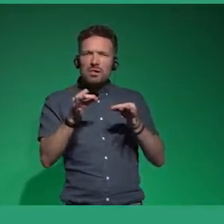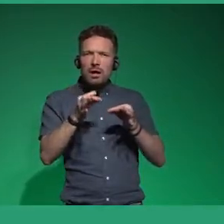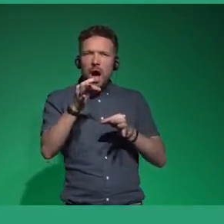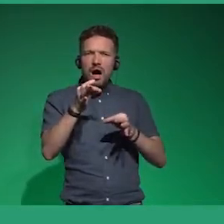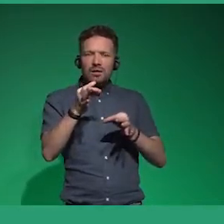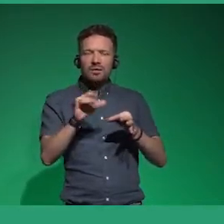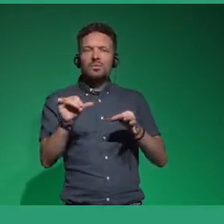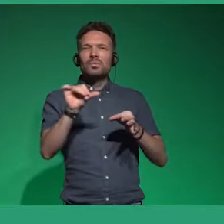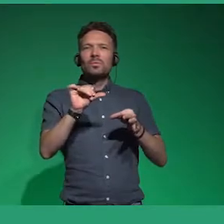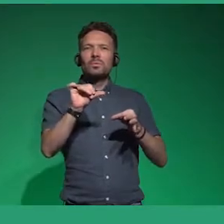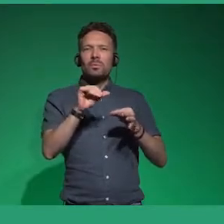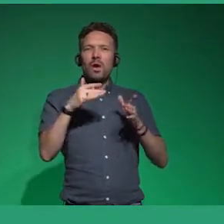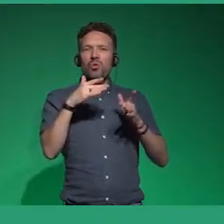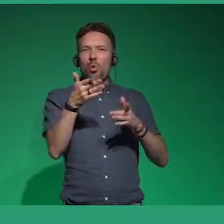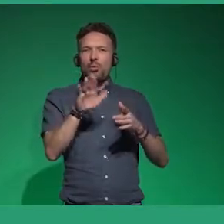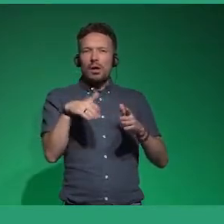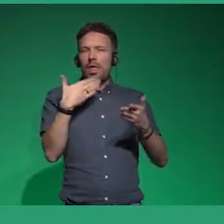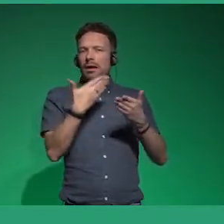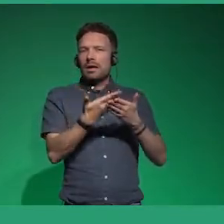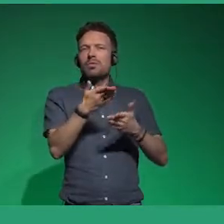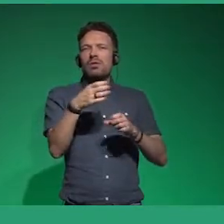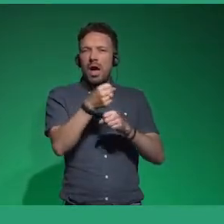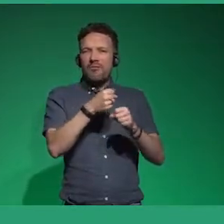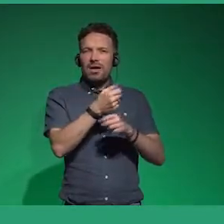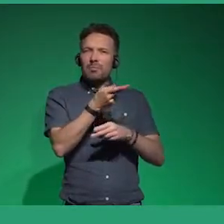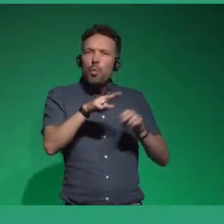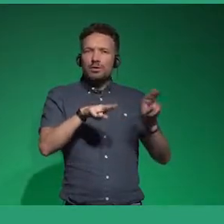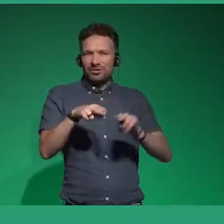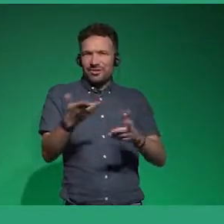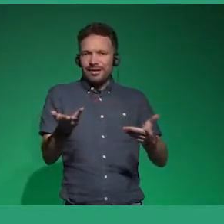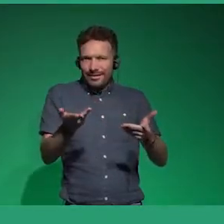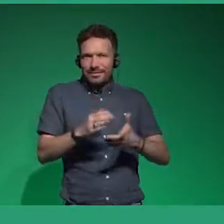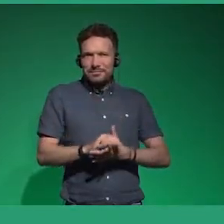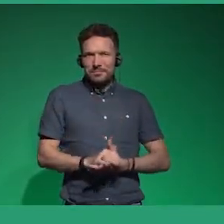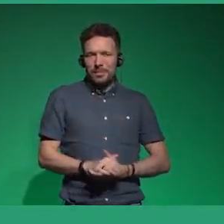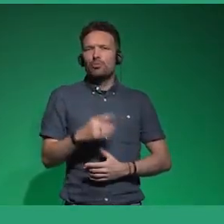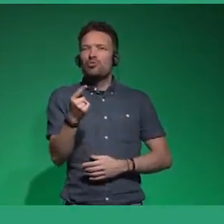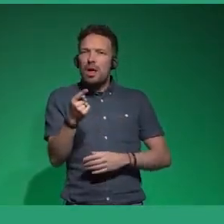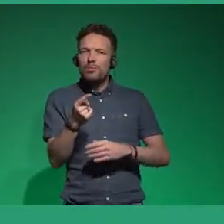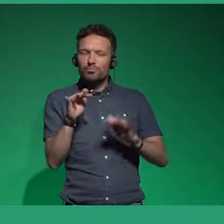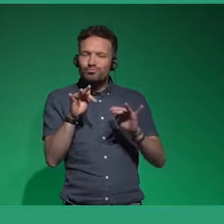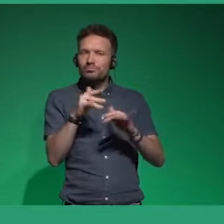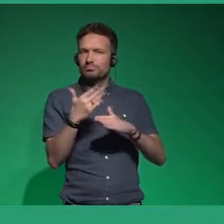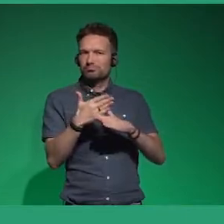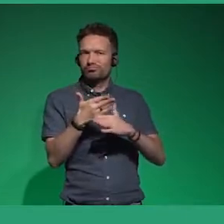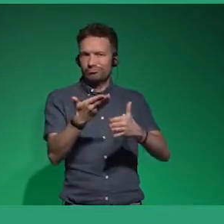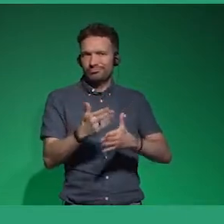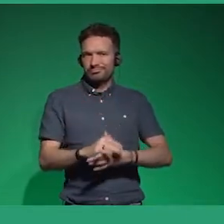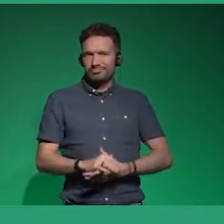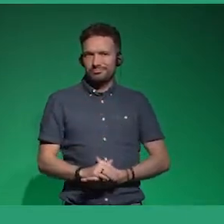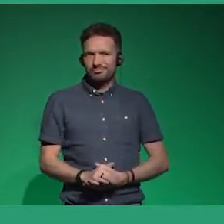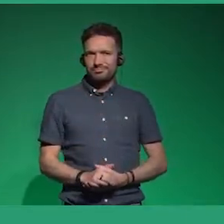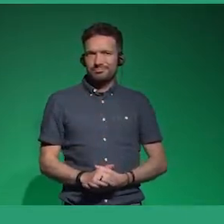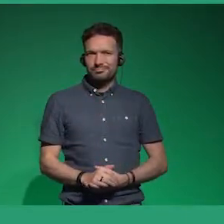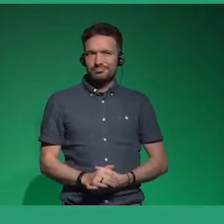Kopi yang saya bawa ini kopi yang dari masyarakat karena kebun kopi kami belum panen. Yeah. Jadi kopi itu baru bisa panen sekitar 3